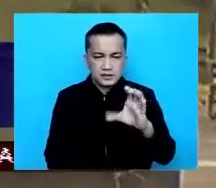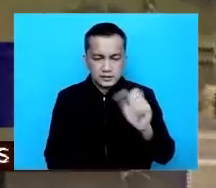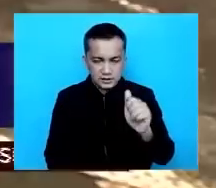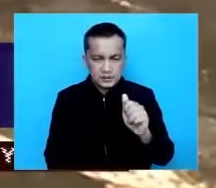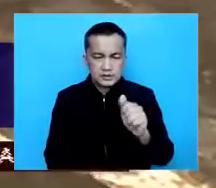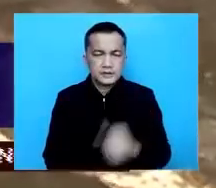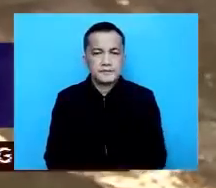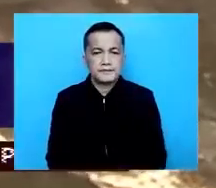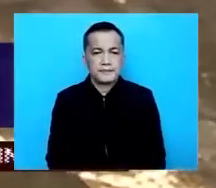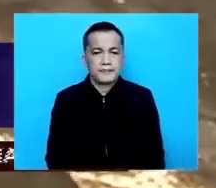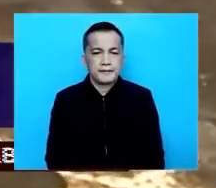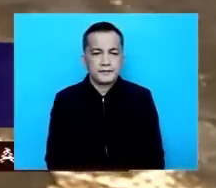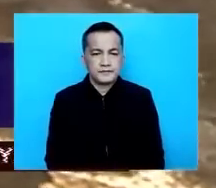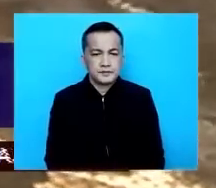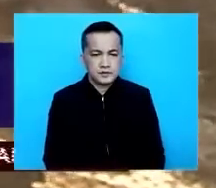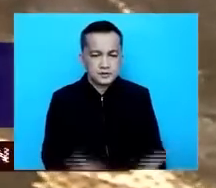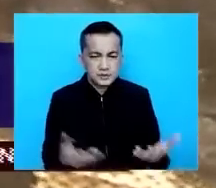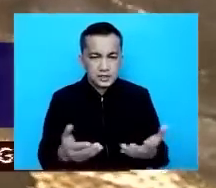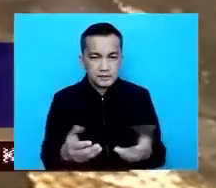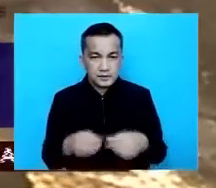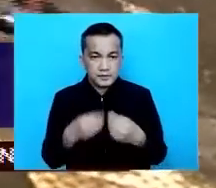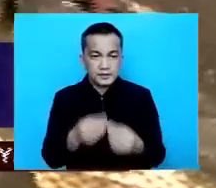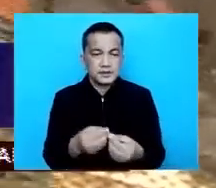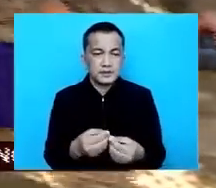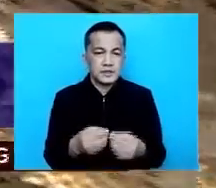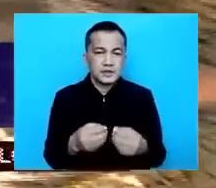o EDCA, kung saan bibigyan ng mas